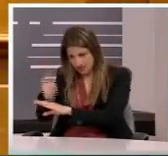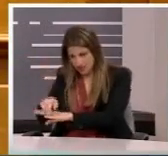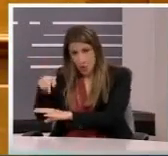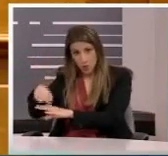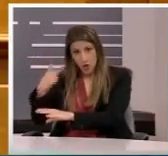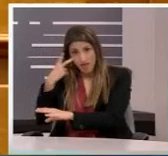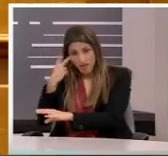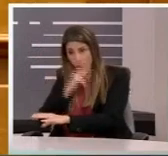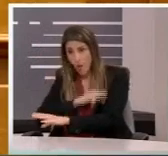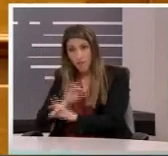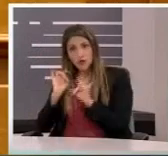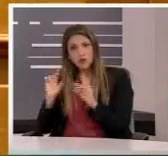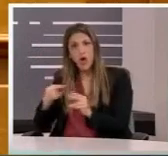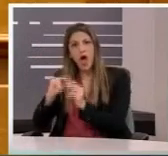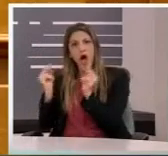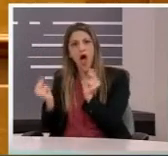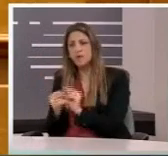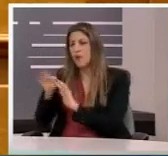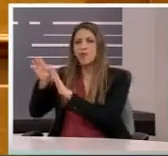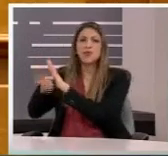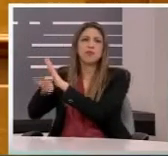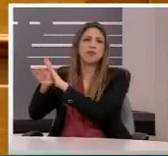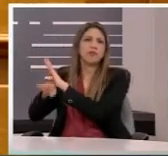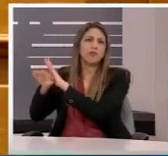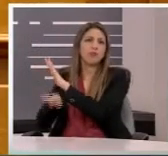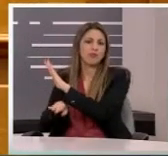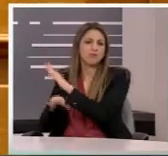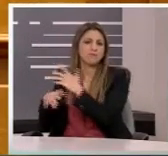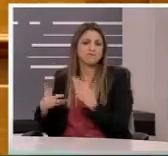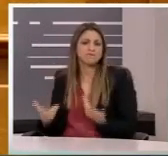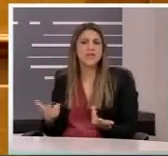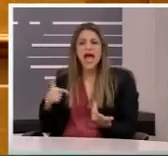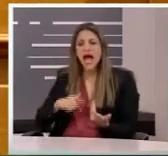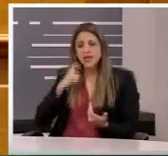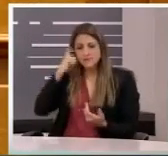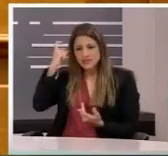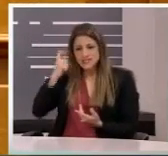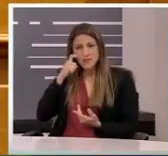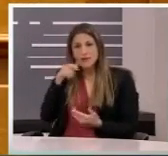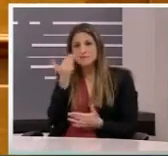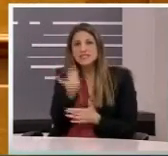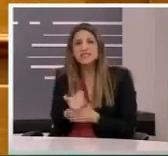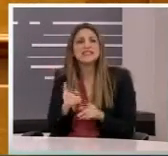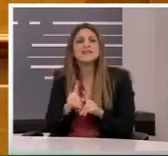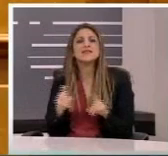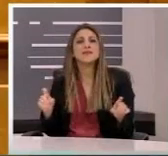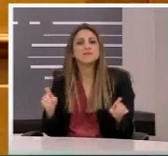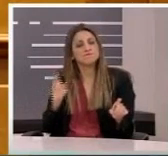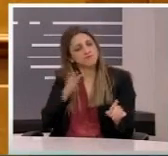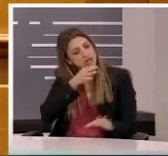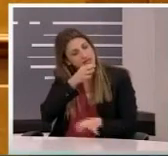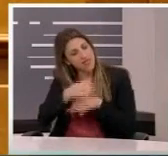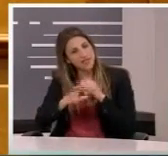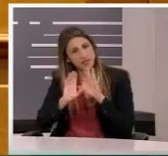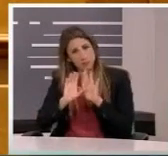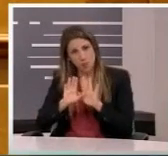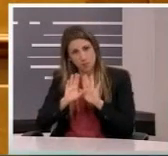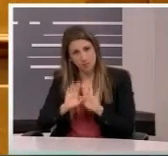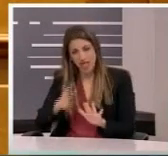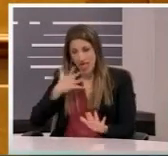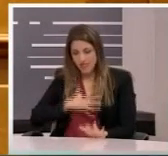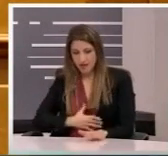και τον απαξιώνετε. Και το ερώτημα που προκύπτει είναι τι ακριβώς ζητάτε. Θα σας πω τι ζητάτε. Ζητάτε